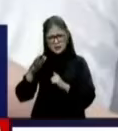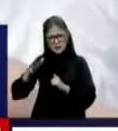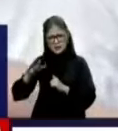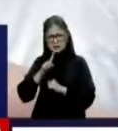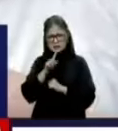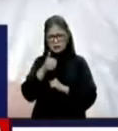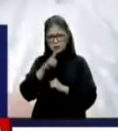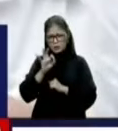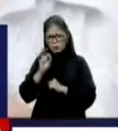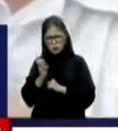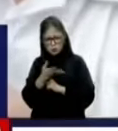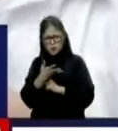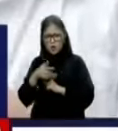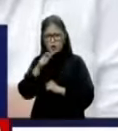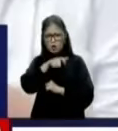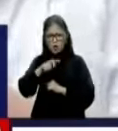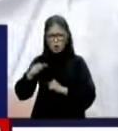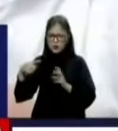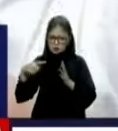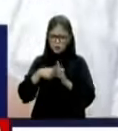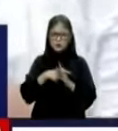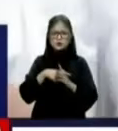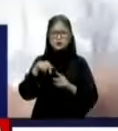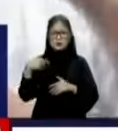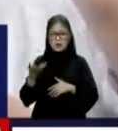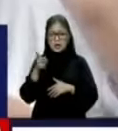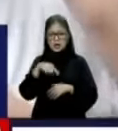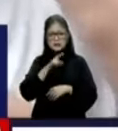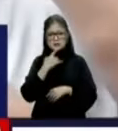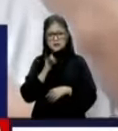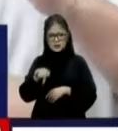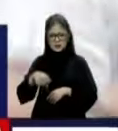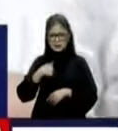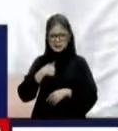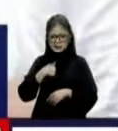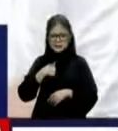juta pemilih yang hadir dan nyoblos di TPS, perkiraan saya.